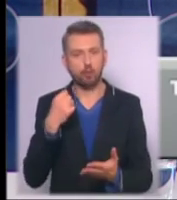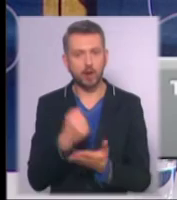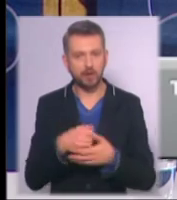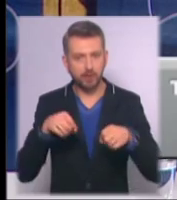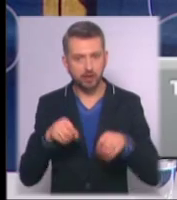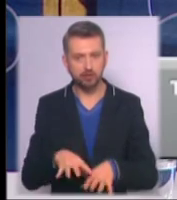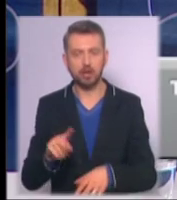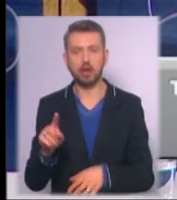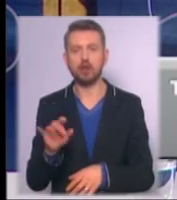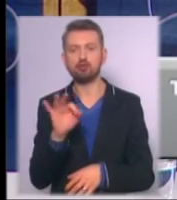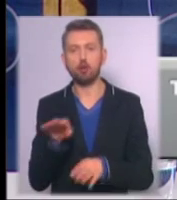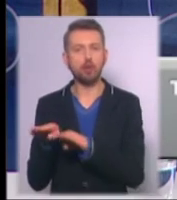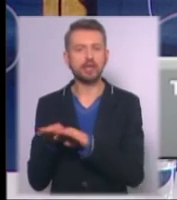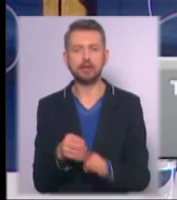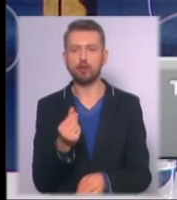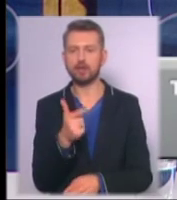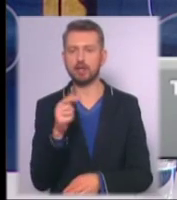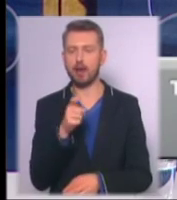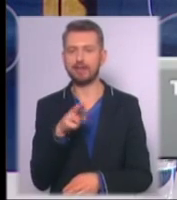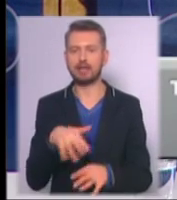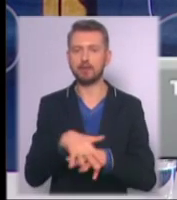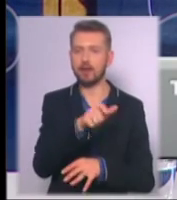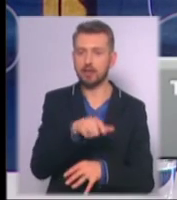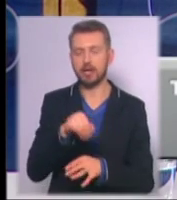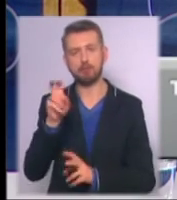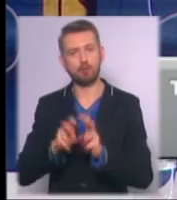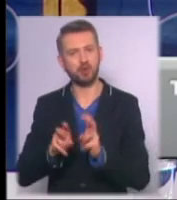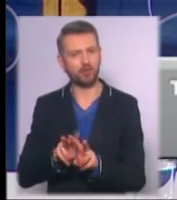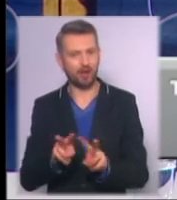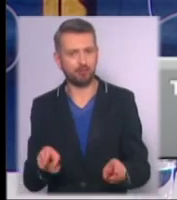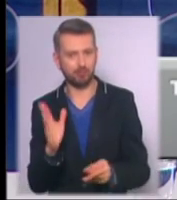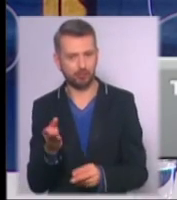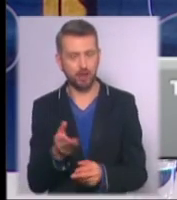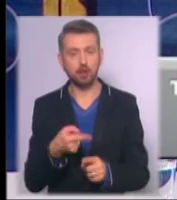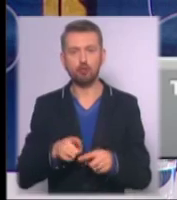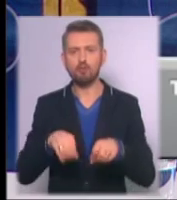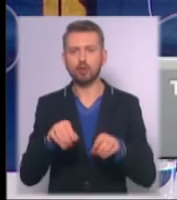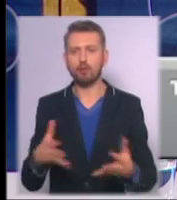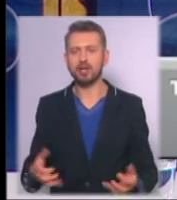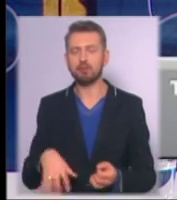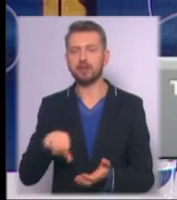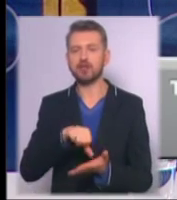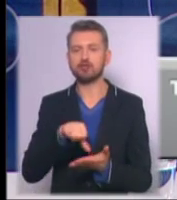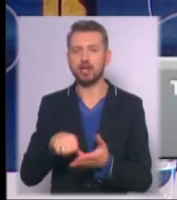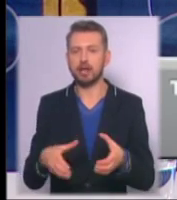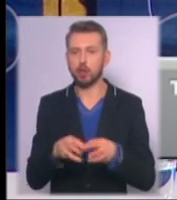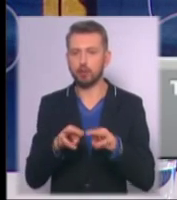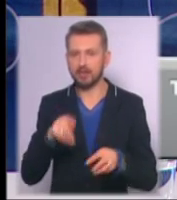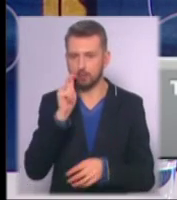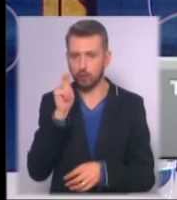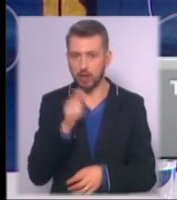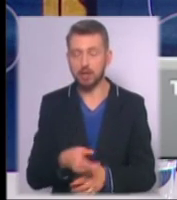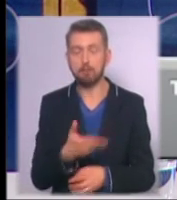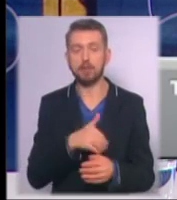що до єдиної ціни на газ для населення та промисловості. Цю постанову підтримали всі члени Кабінету міністрів України.